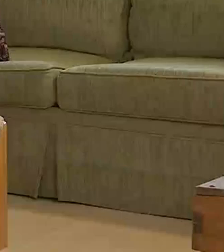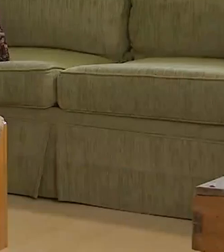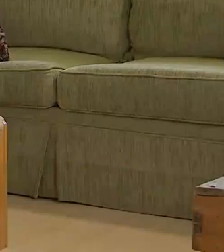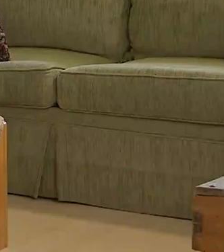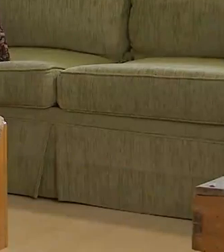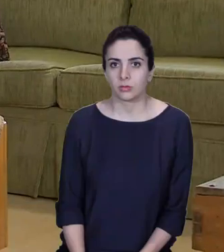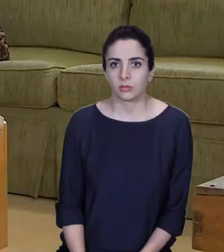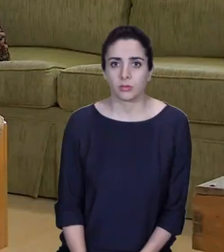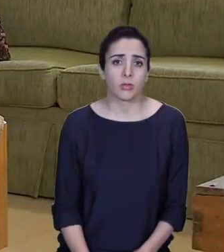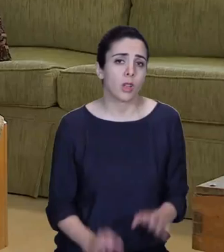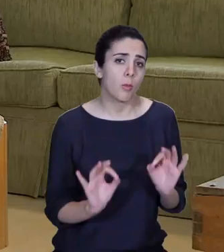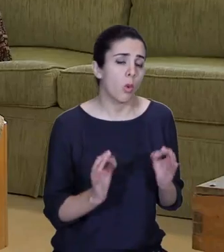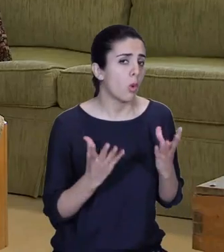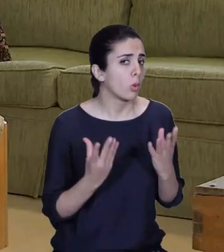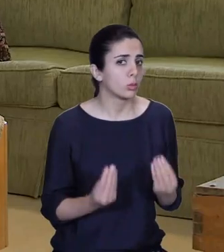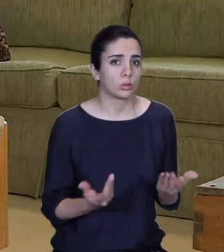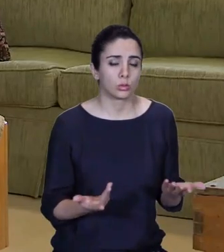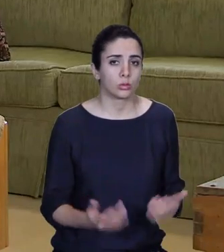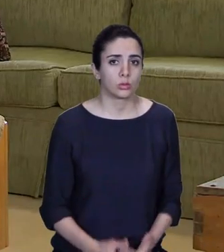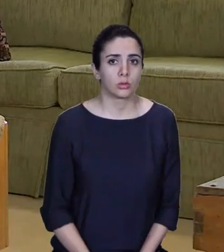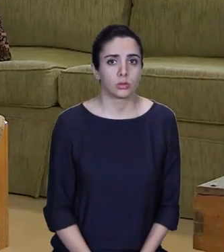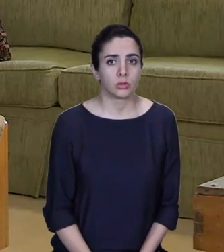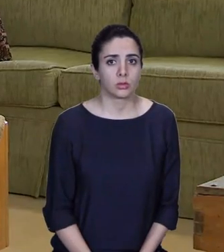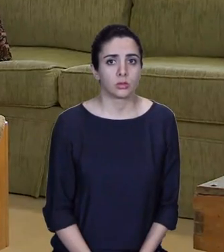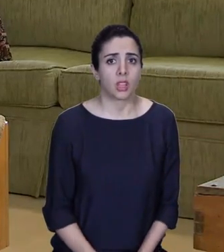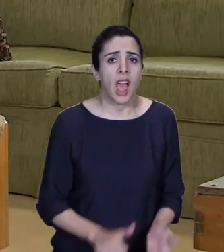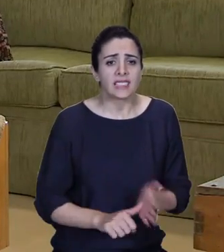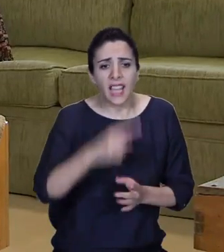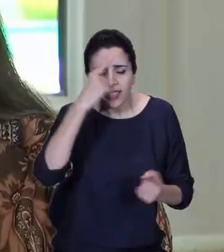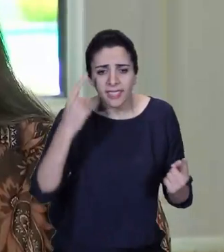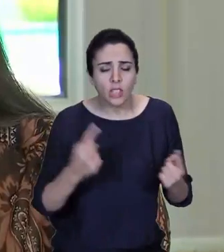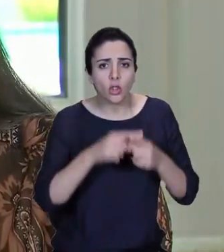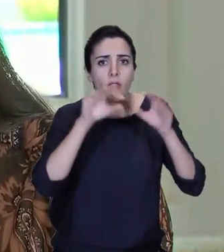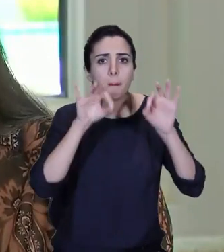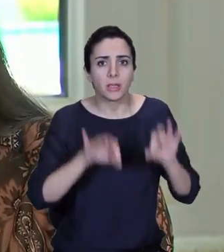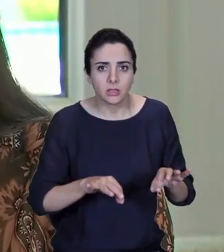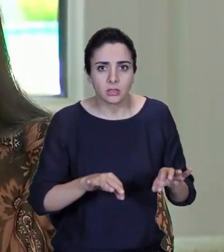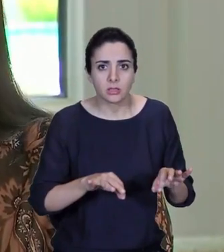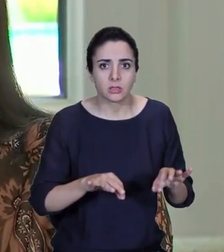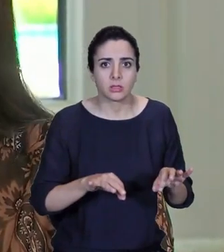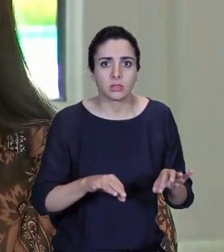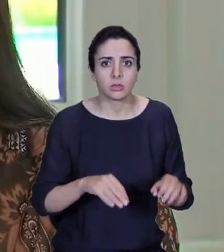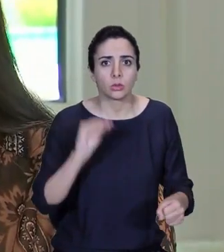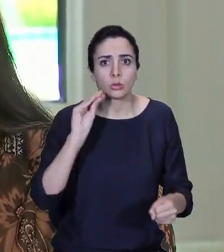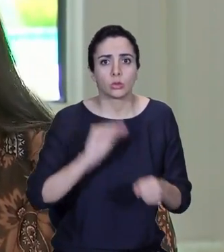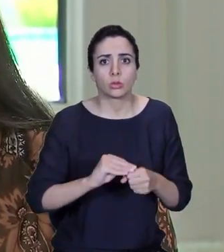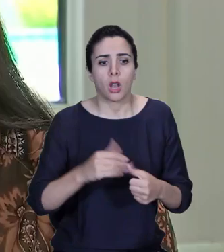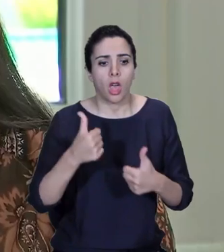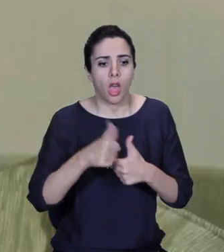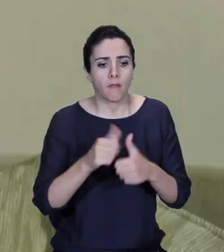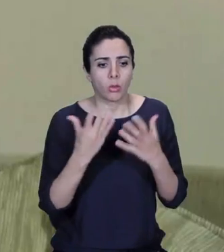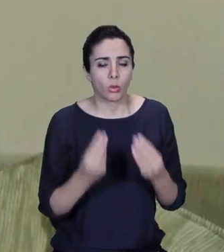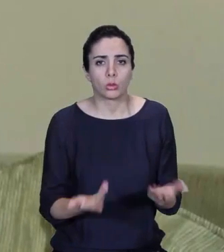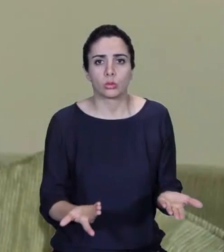Leyla'nın evi. İşte böyle. Her şey tesadüfle başlayıp sonunda da evlilikle